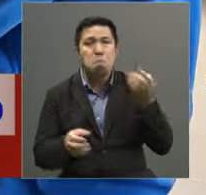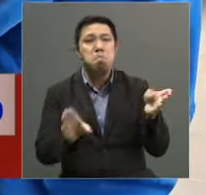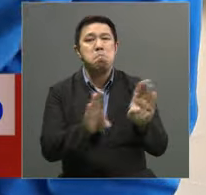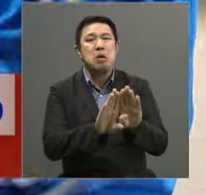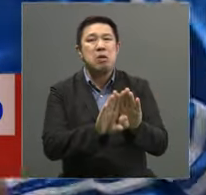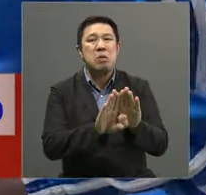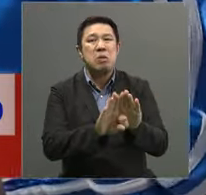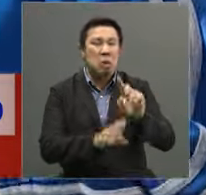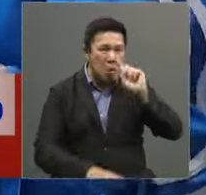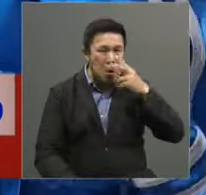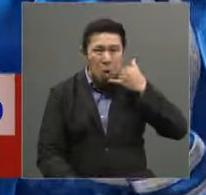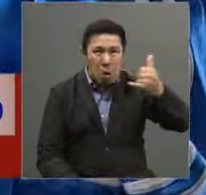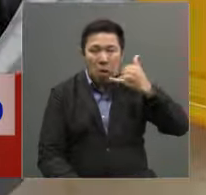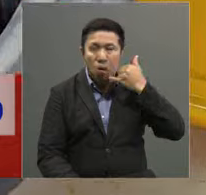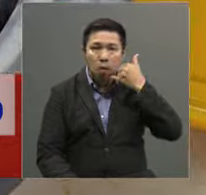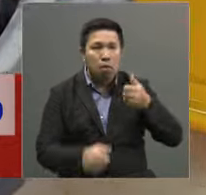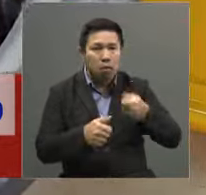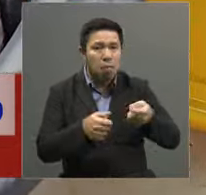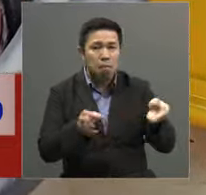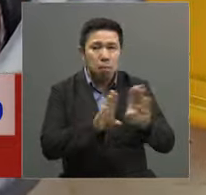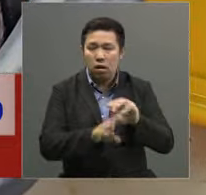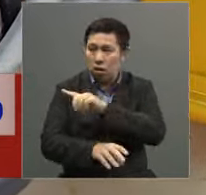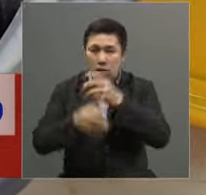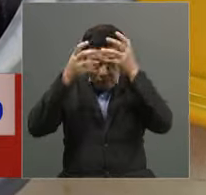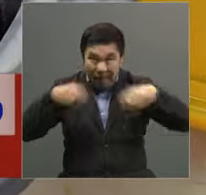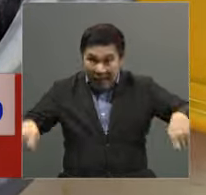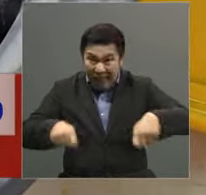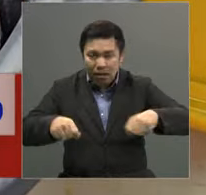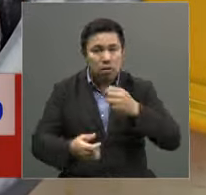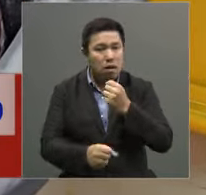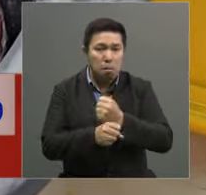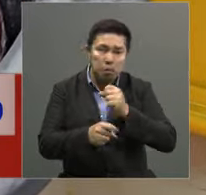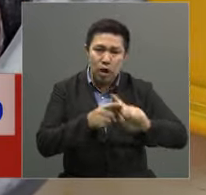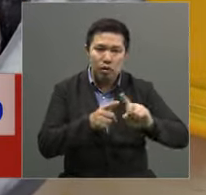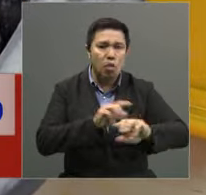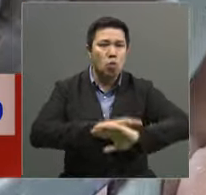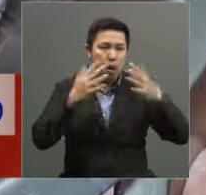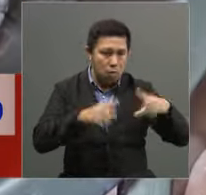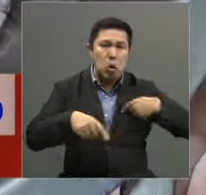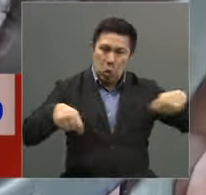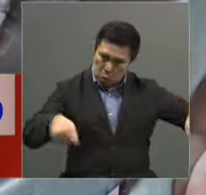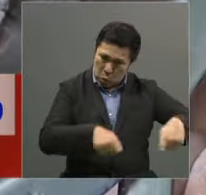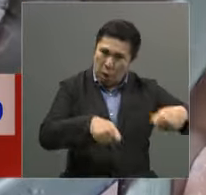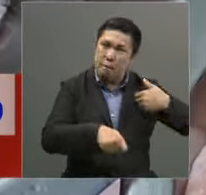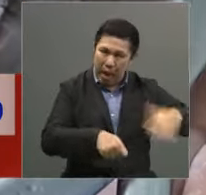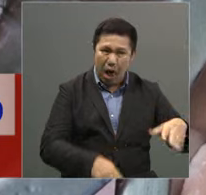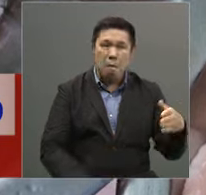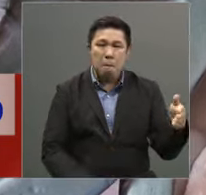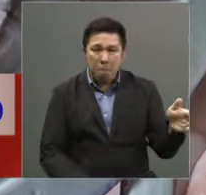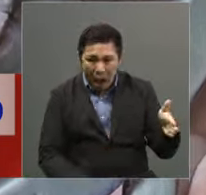ไปเลยค่ะติดต่อไม่ได้เลยก็เลยสั่งให้เชฟเนี่ยยกเลิกเมนูทั้งหมดทีนี้บางส่วนทำไปแล้วเนี่ยดูสิคะ